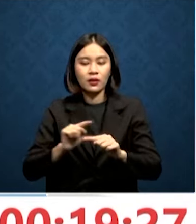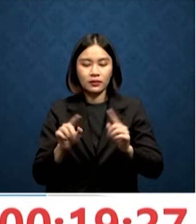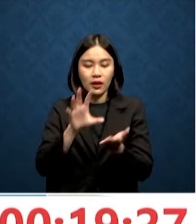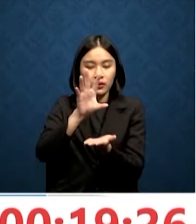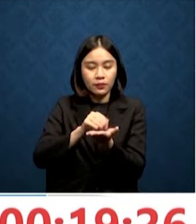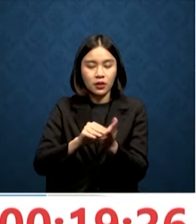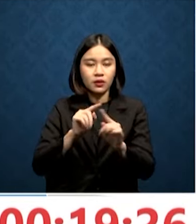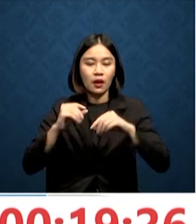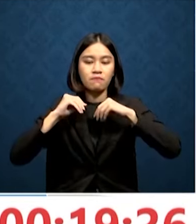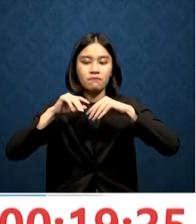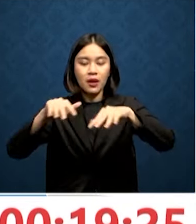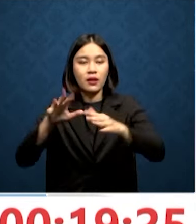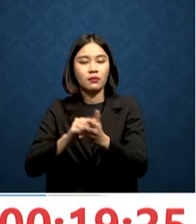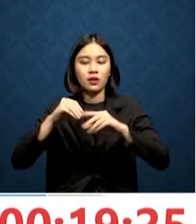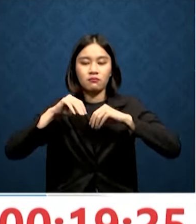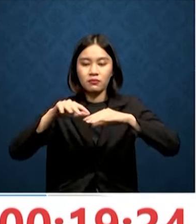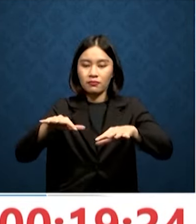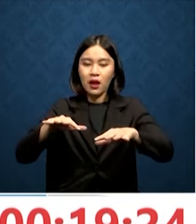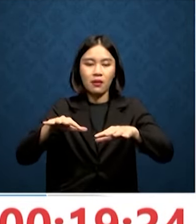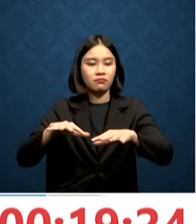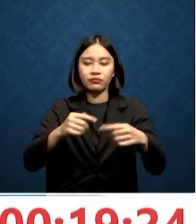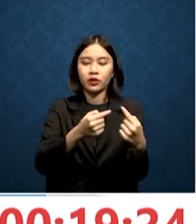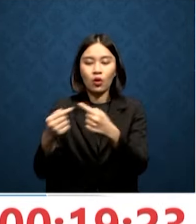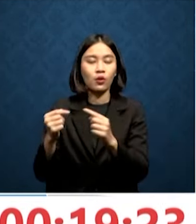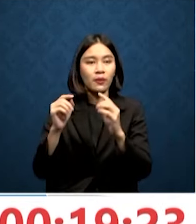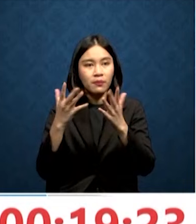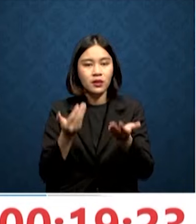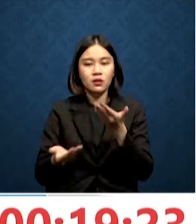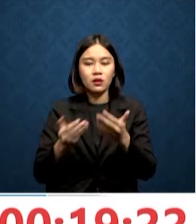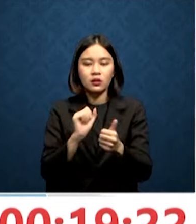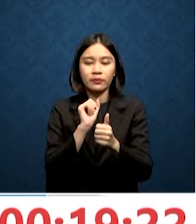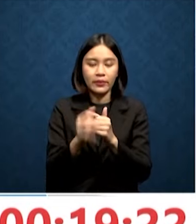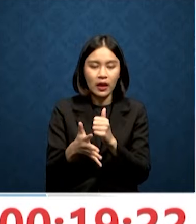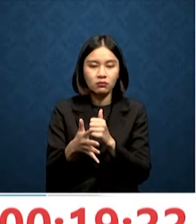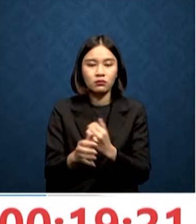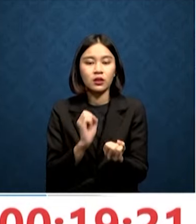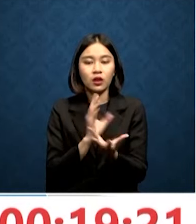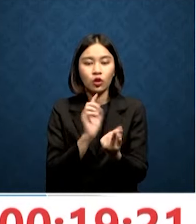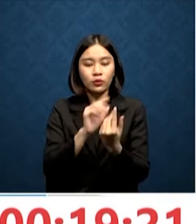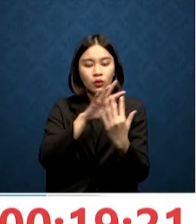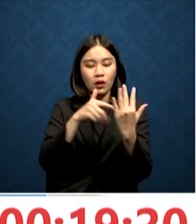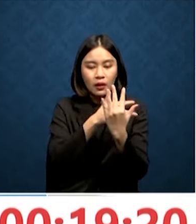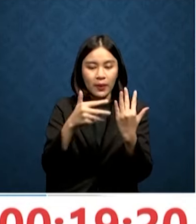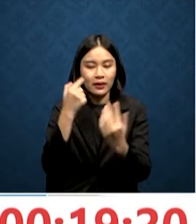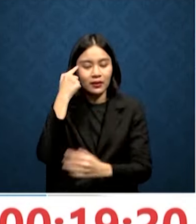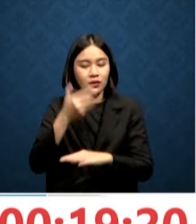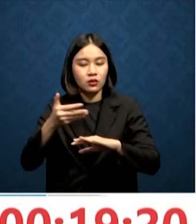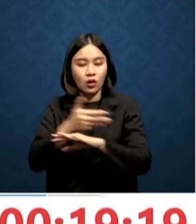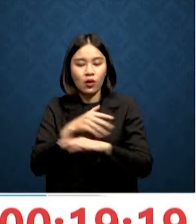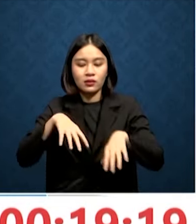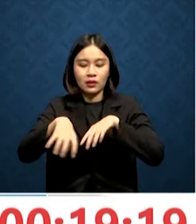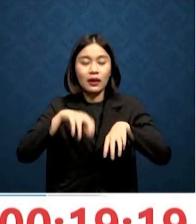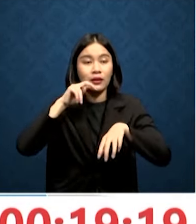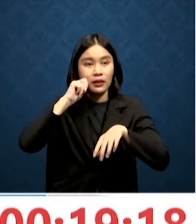วมและเผยแพร่ข้อมูลที่ไม่เป็นไปอย่างต่อเนื่องหรือไม่ทันการทำให้การวางแผนและการพยากรณ์การจัด